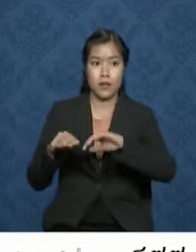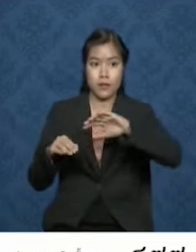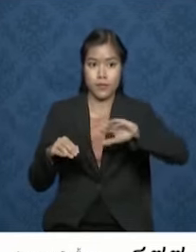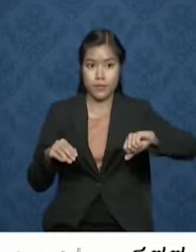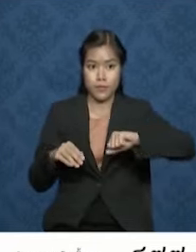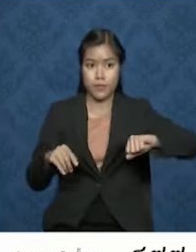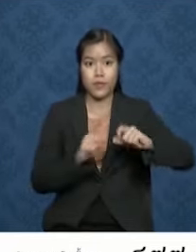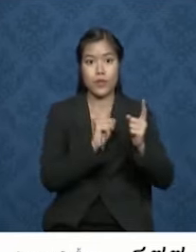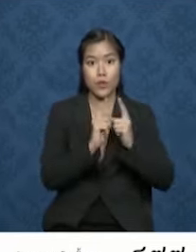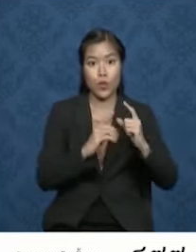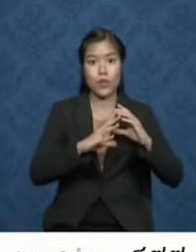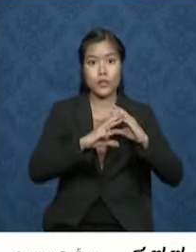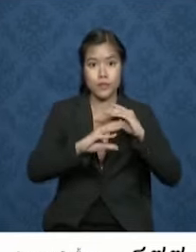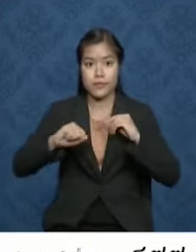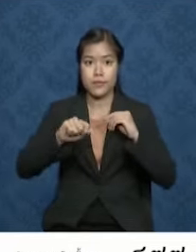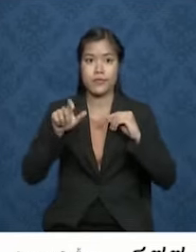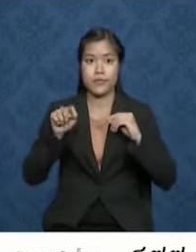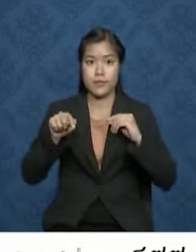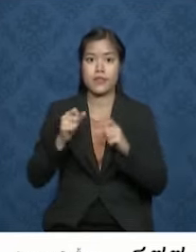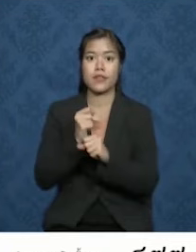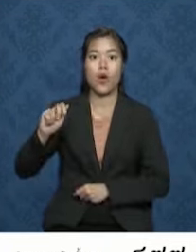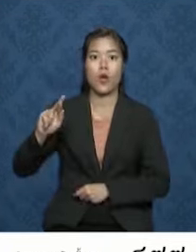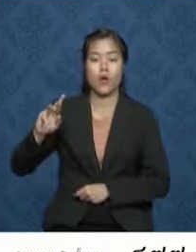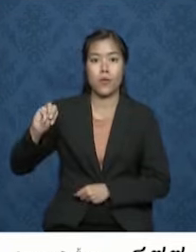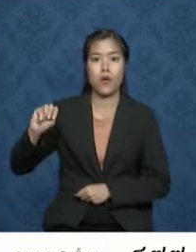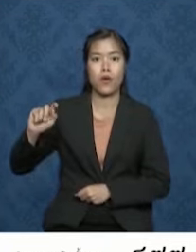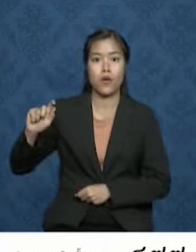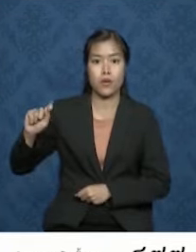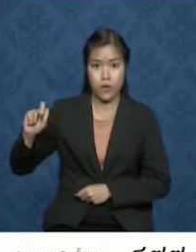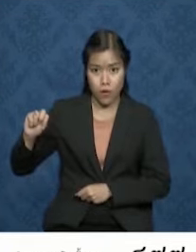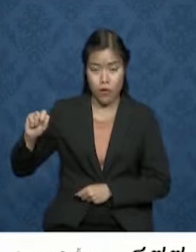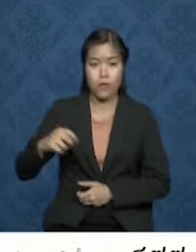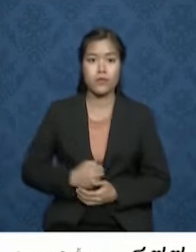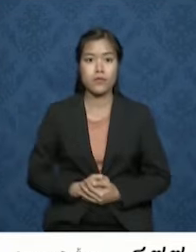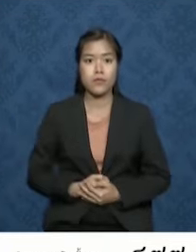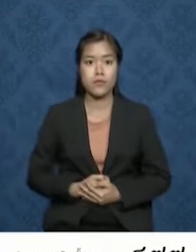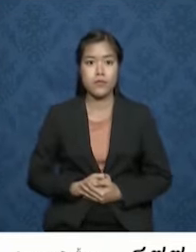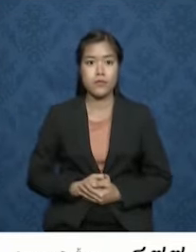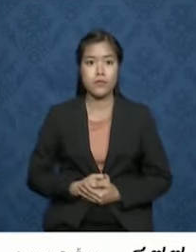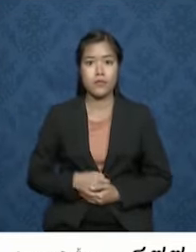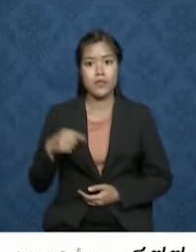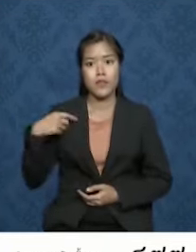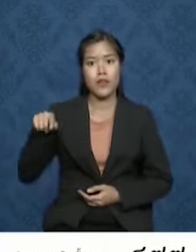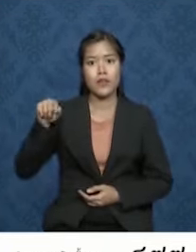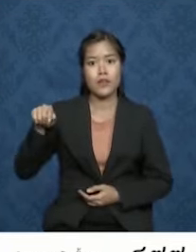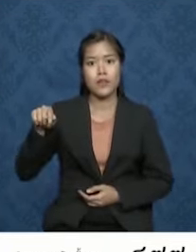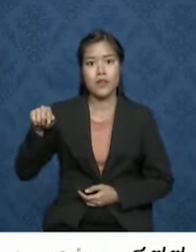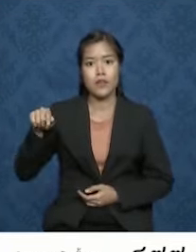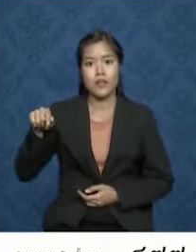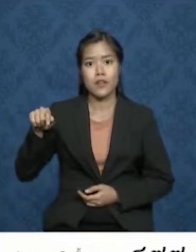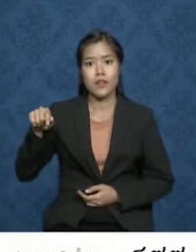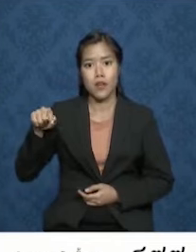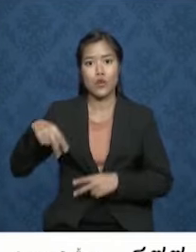พูดคุยสันติสุขครับฝั่งขวาคือทำโดยกรมนทีนี้กรมนก็ไม่แน่ใจว่าเหมือนเหมือนไบโพล่าอยู่เหมือนกันนะครับด้านนึงก็อยากจะ